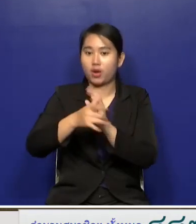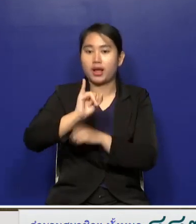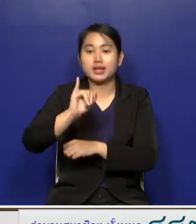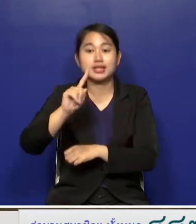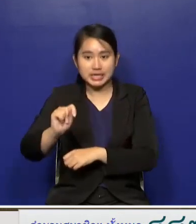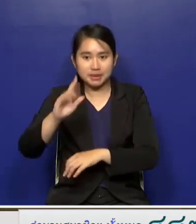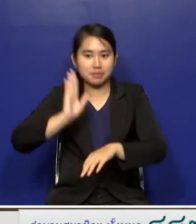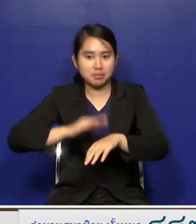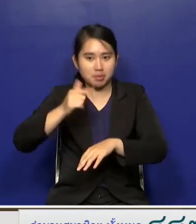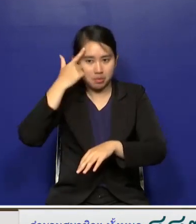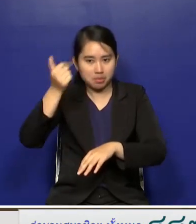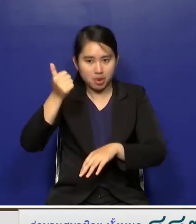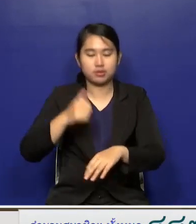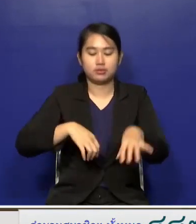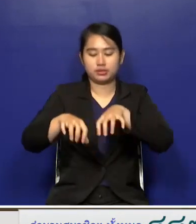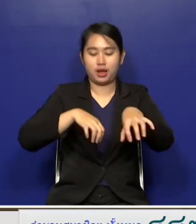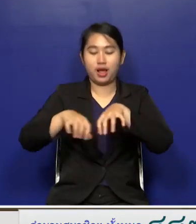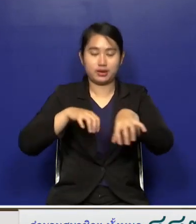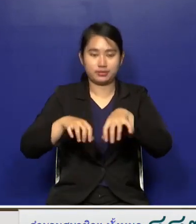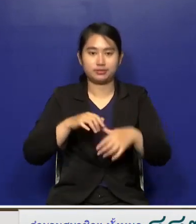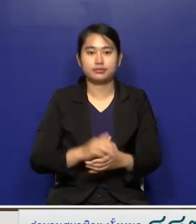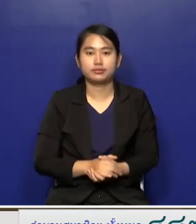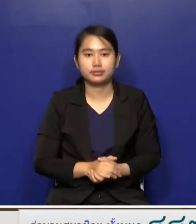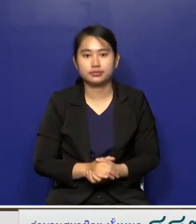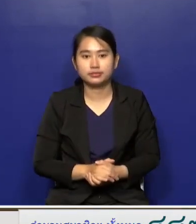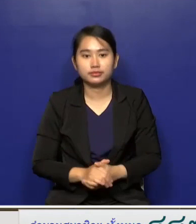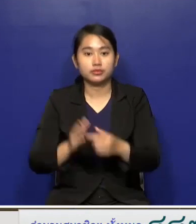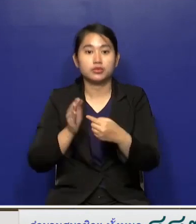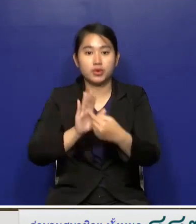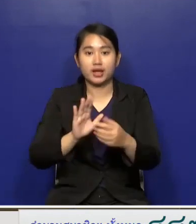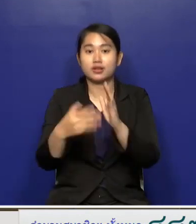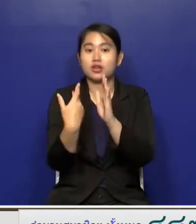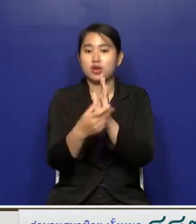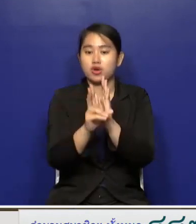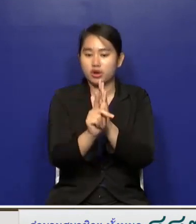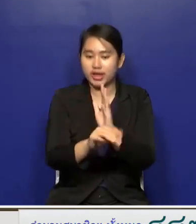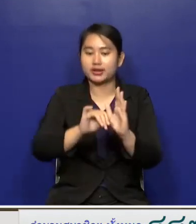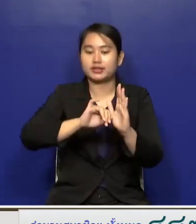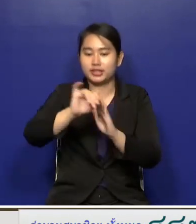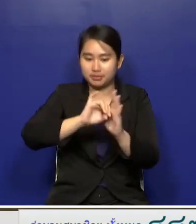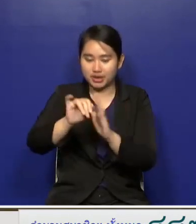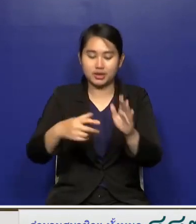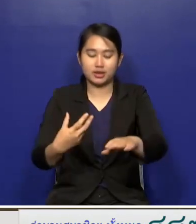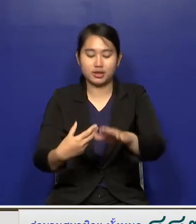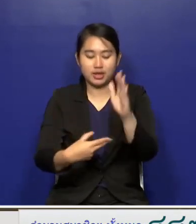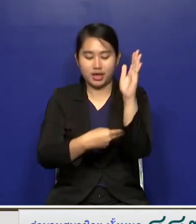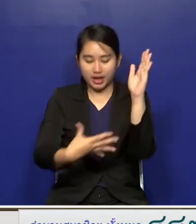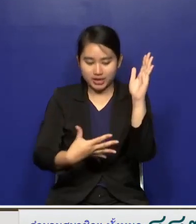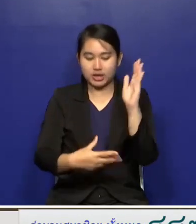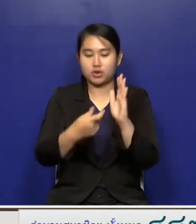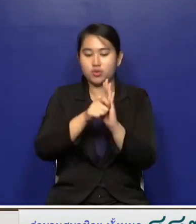ศักยภาพในการจัดการเมืองมากขึ้นไม่ว่าจะเป็นขอนแก่นเชียงใหม่หาดใหญ่อุดรธ